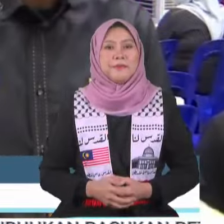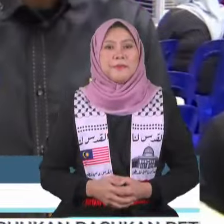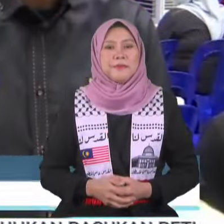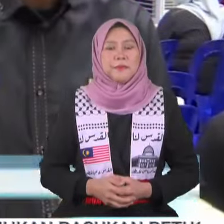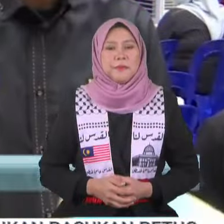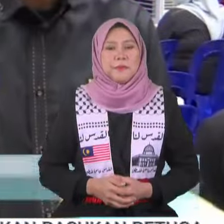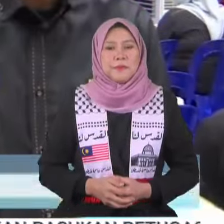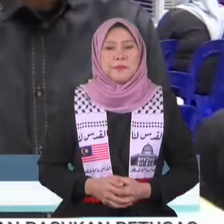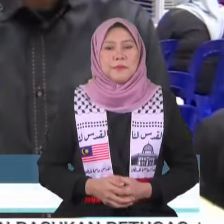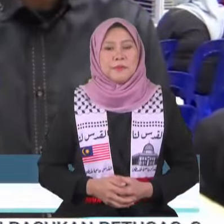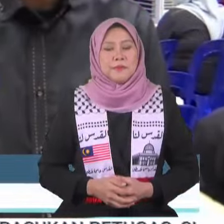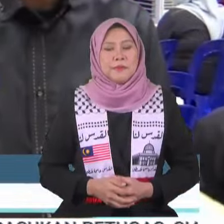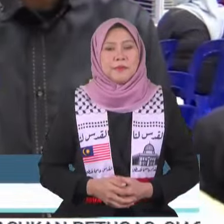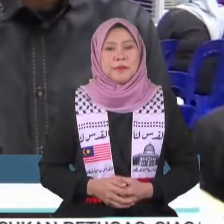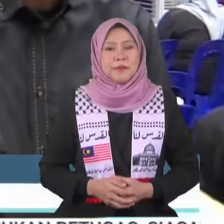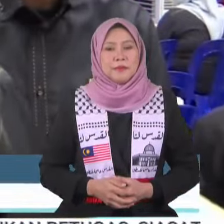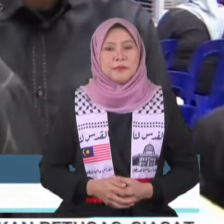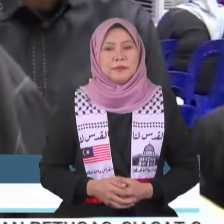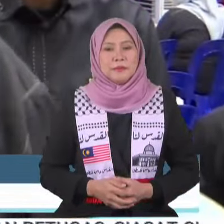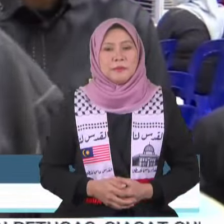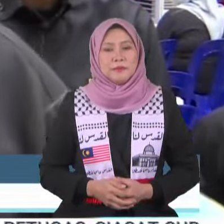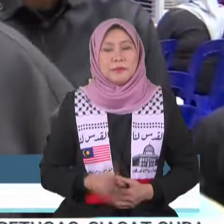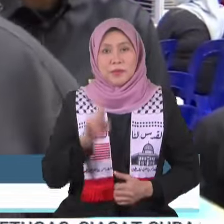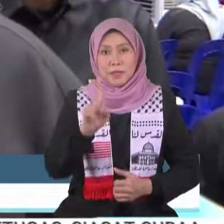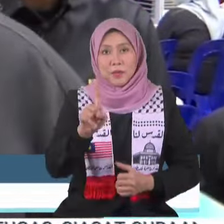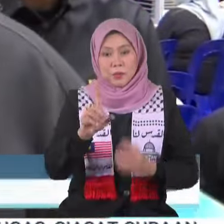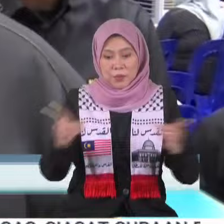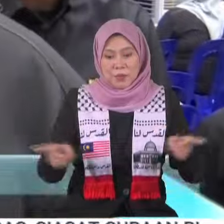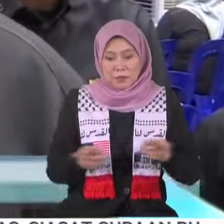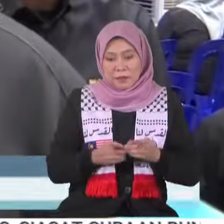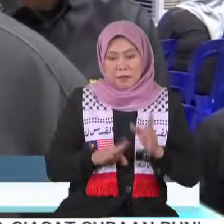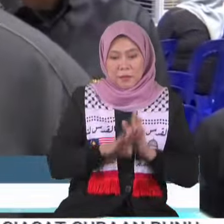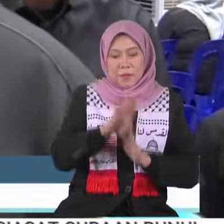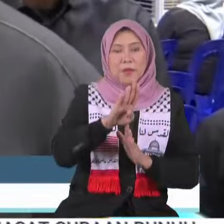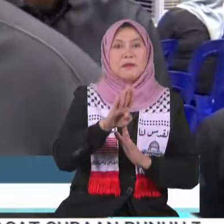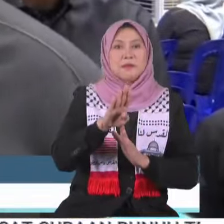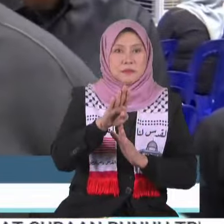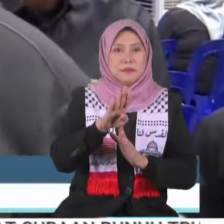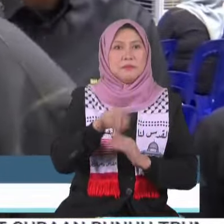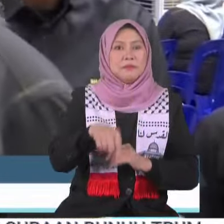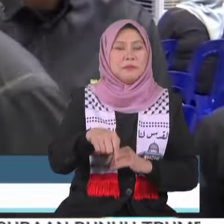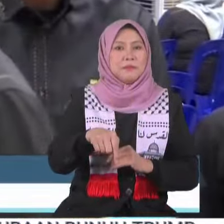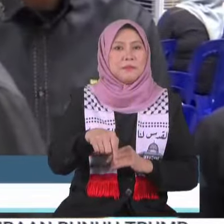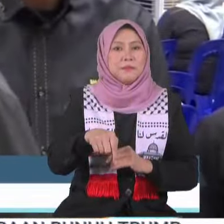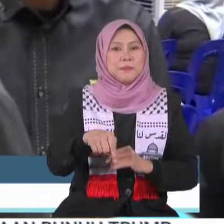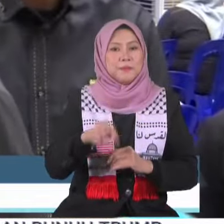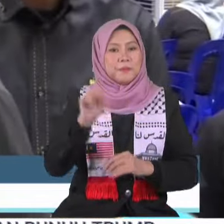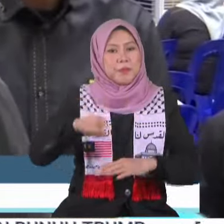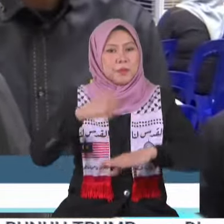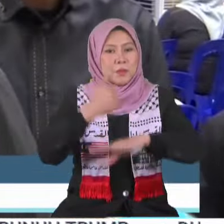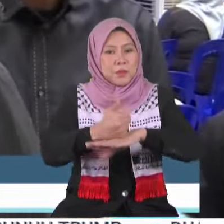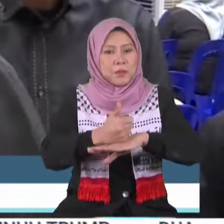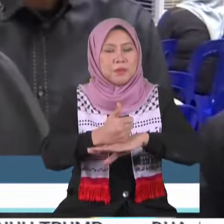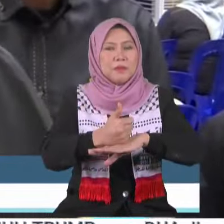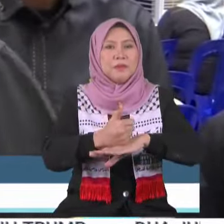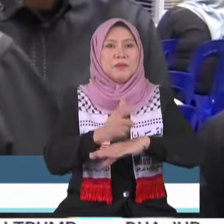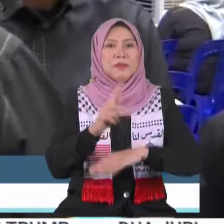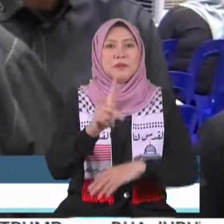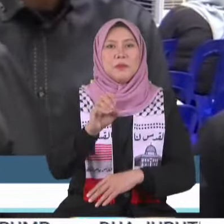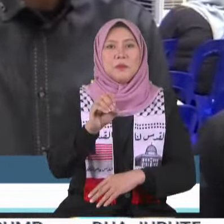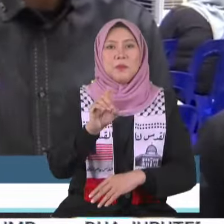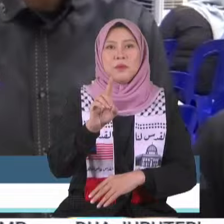Jadi apa yang kita berfikirkan ialah kalau satu daerah pembangunan di daerah perbatasan mesti diwujudkan satu koridor ekonomi